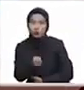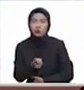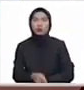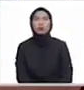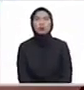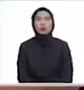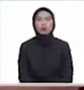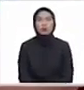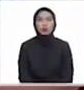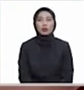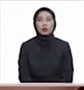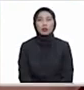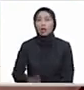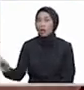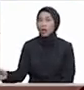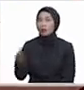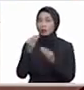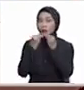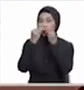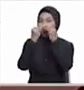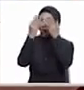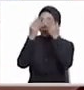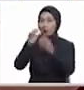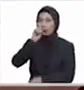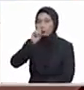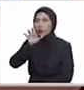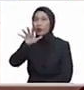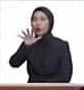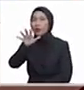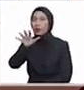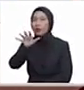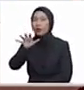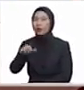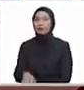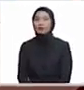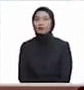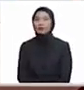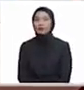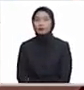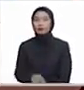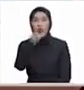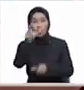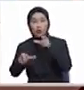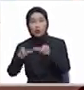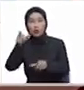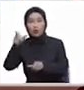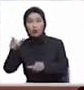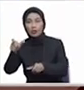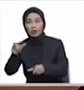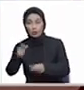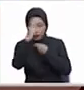Ya Rasulullah juga mengatakan bahwa wanita itu yang memuliakan wanita, dia akan